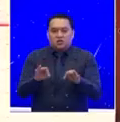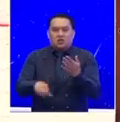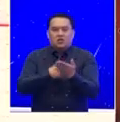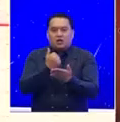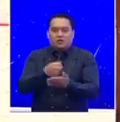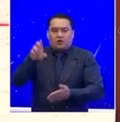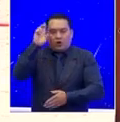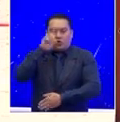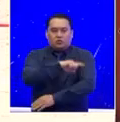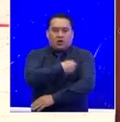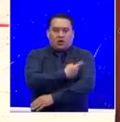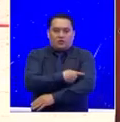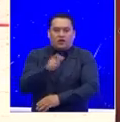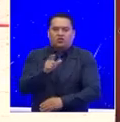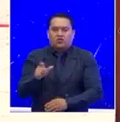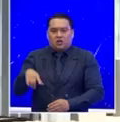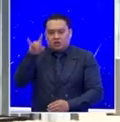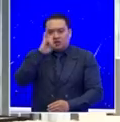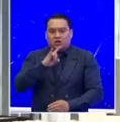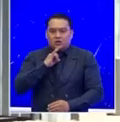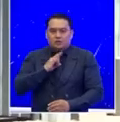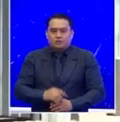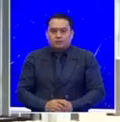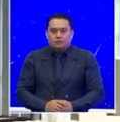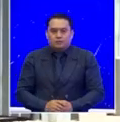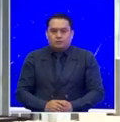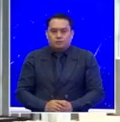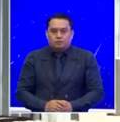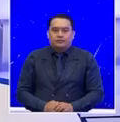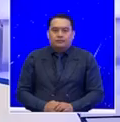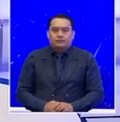главного государственного санитарного врача страны.